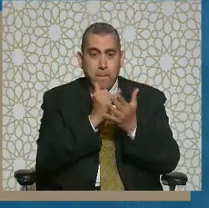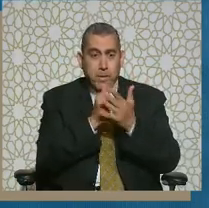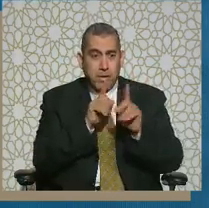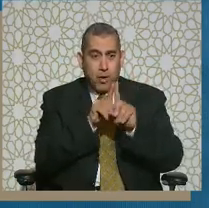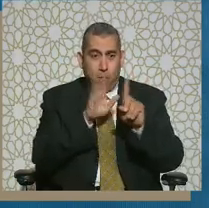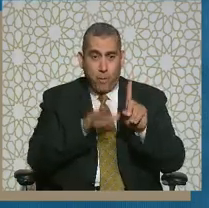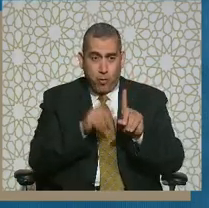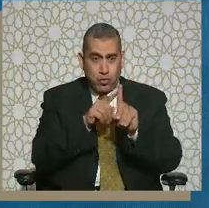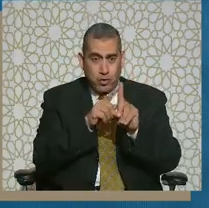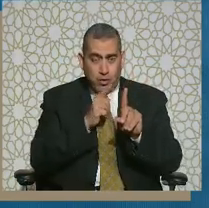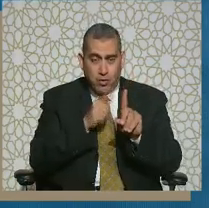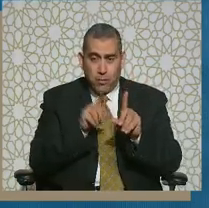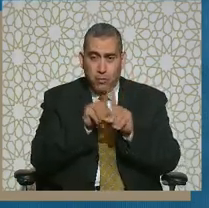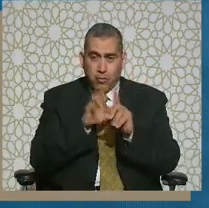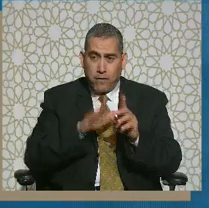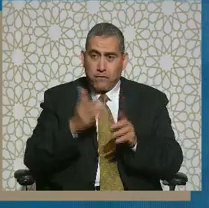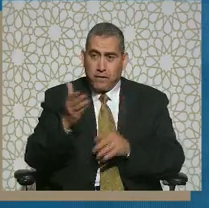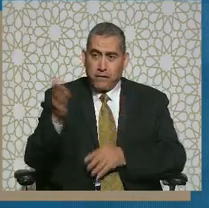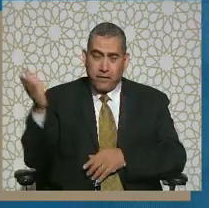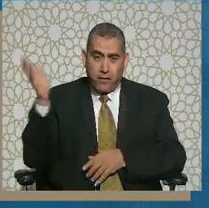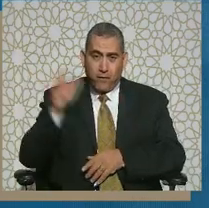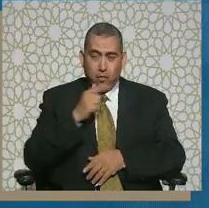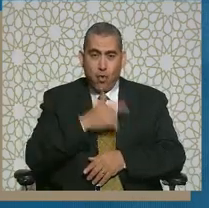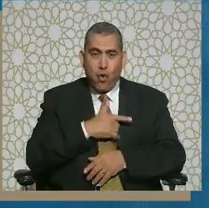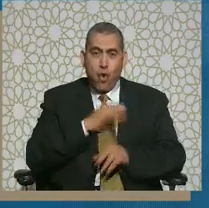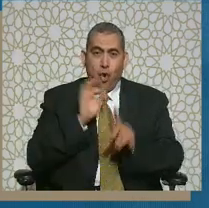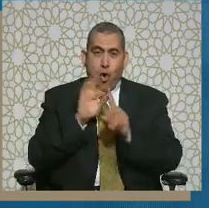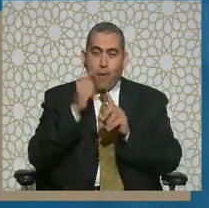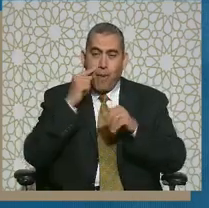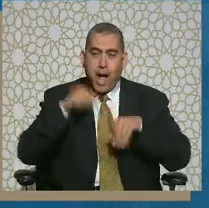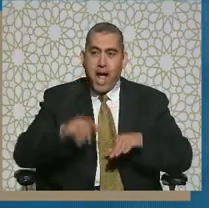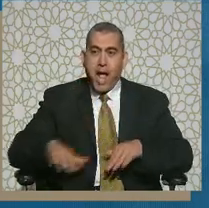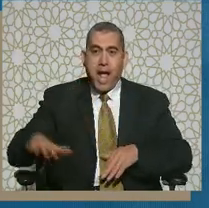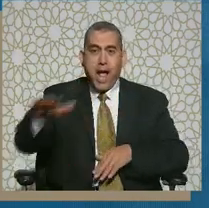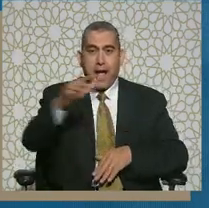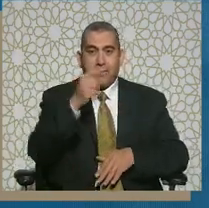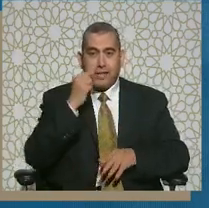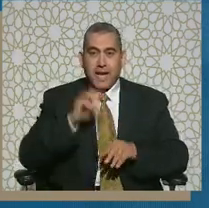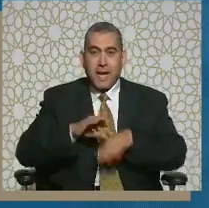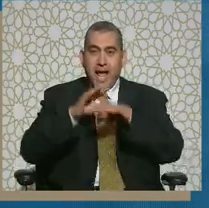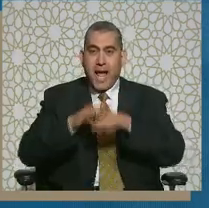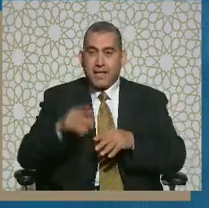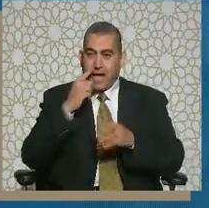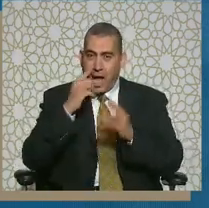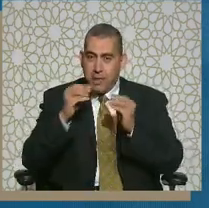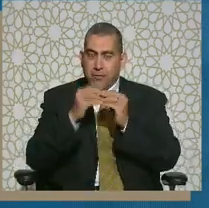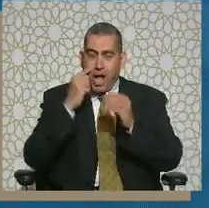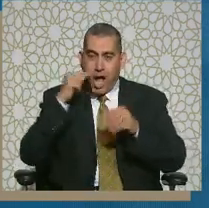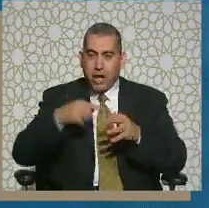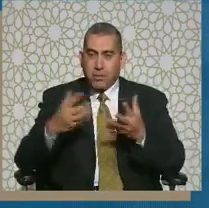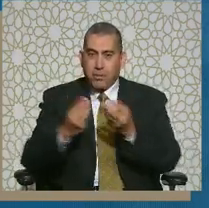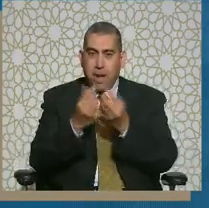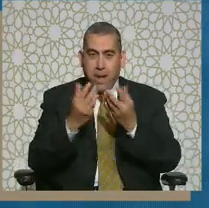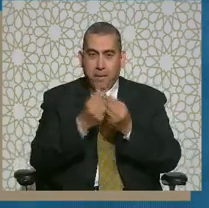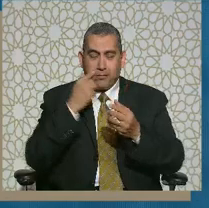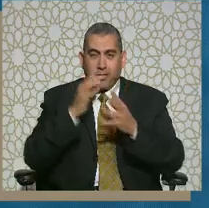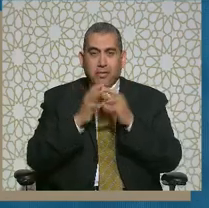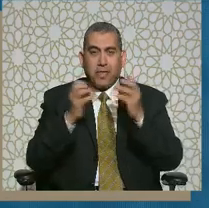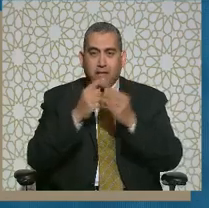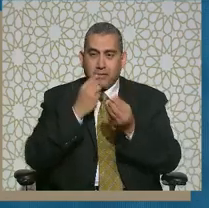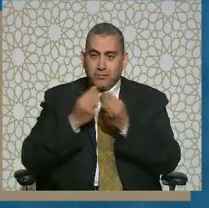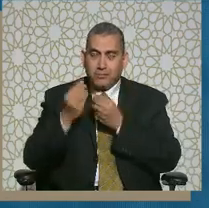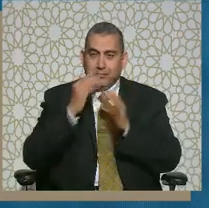الانس المسؤول عن بقاء الانس هو الحب حياتي اللي ف الناس بتعيش مع بعض في تفاصيل حياتها تحت